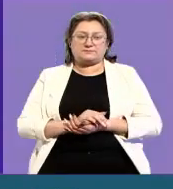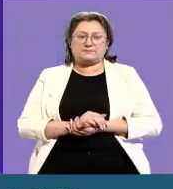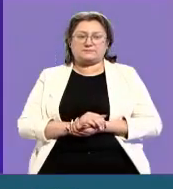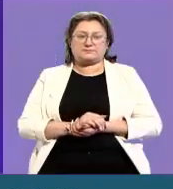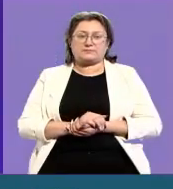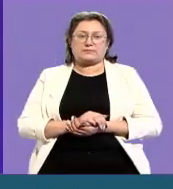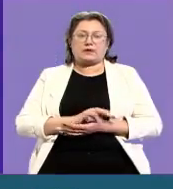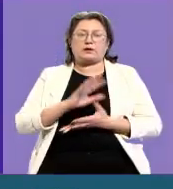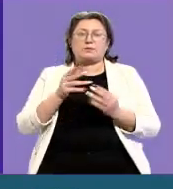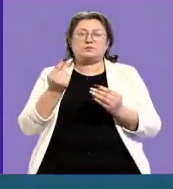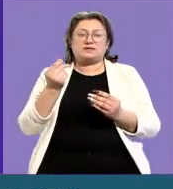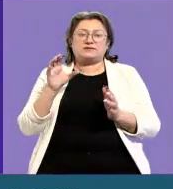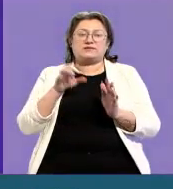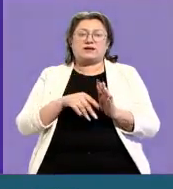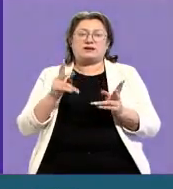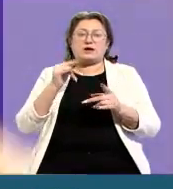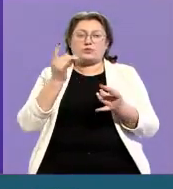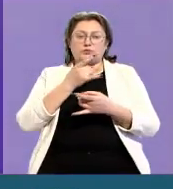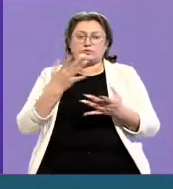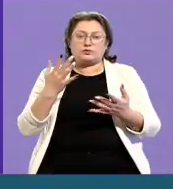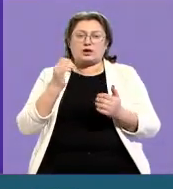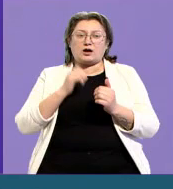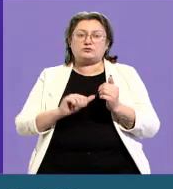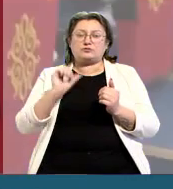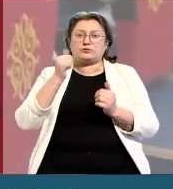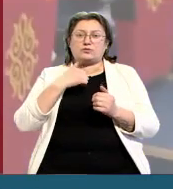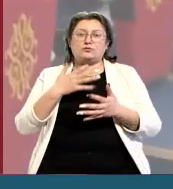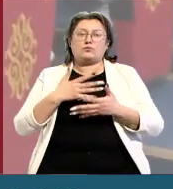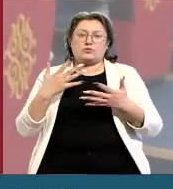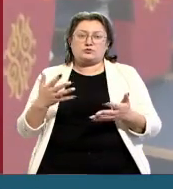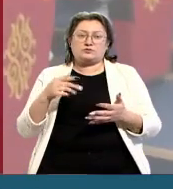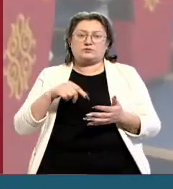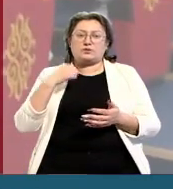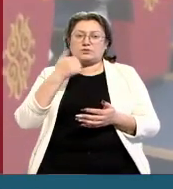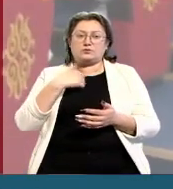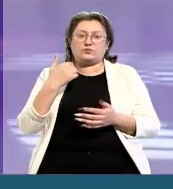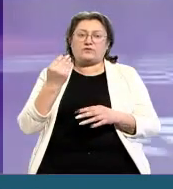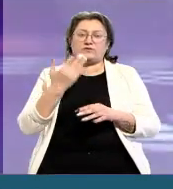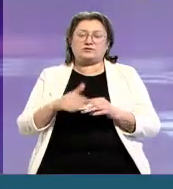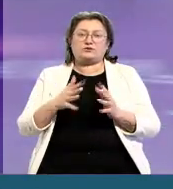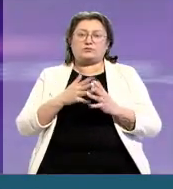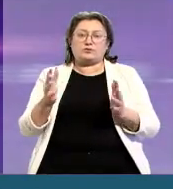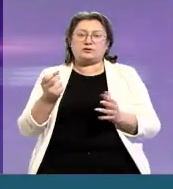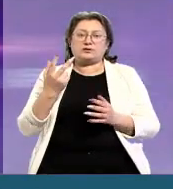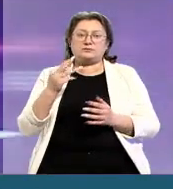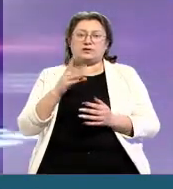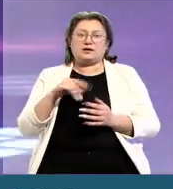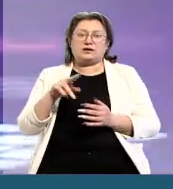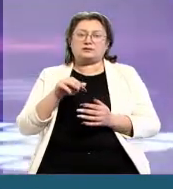қуантарлық. 241 ұйымда 14000-нан астам іс-шара өткізілді. Қалалар мен аудандардың мәдени демалыс ұйымдарының